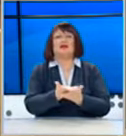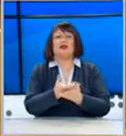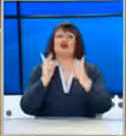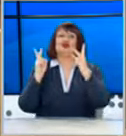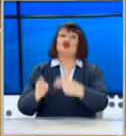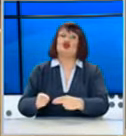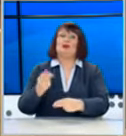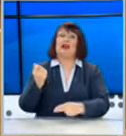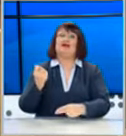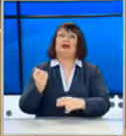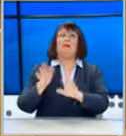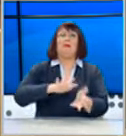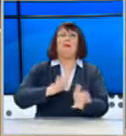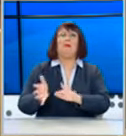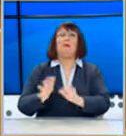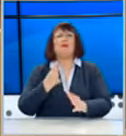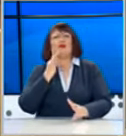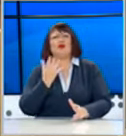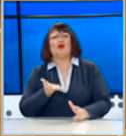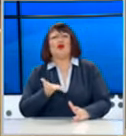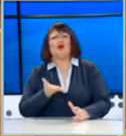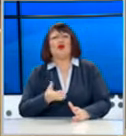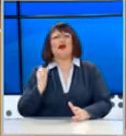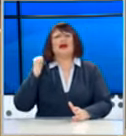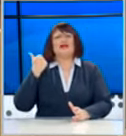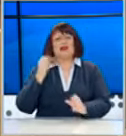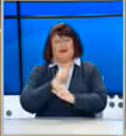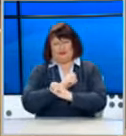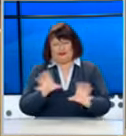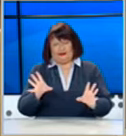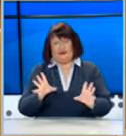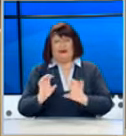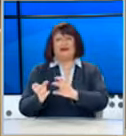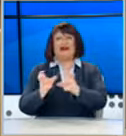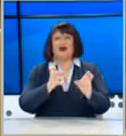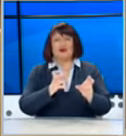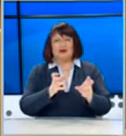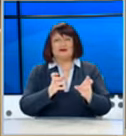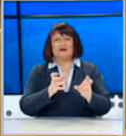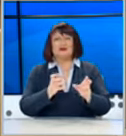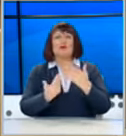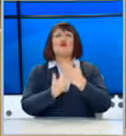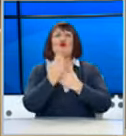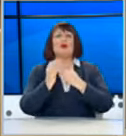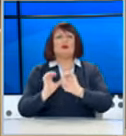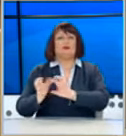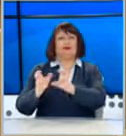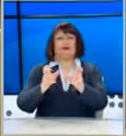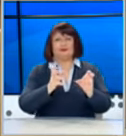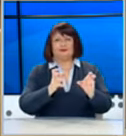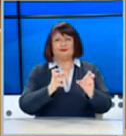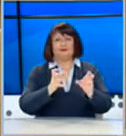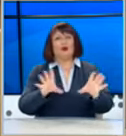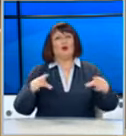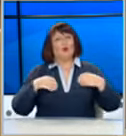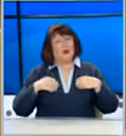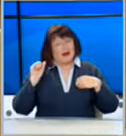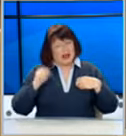τα μπρος πίσω. Χθες διαρρέατε στα μέσα κατά τις πρωινές ώρες ότι θα την